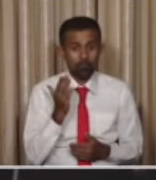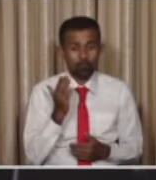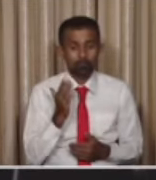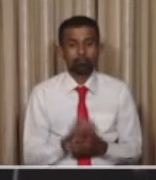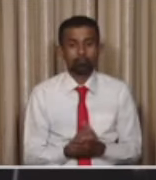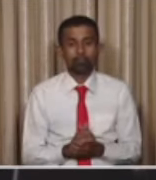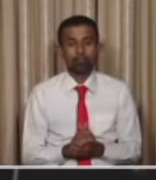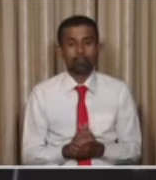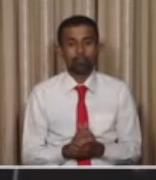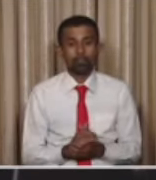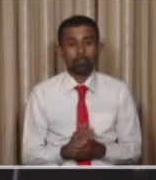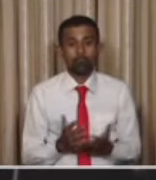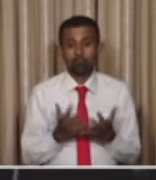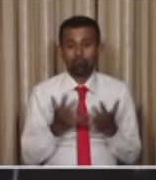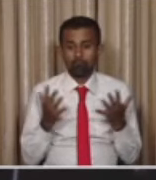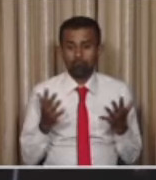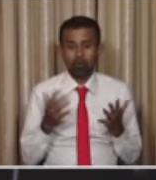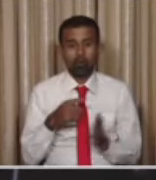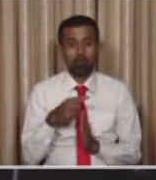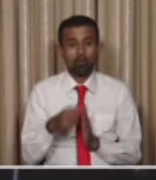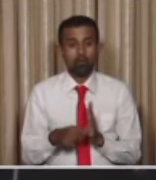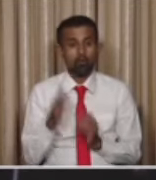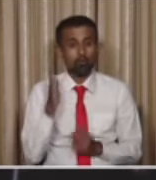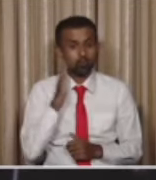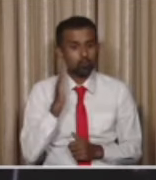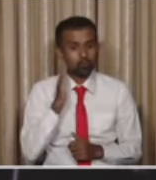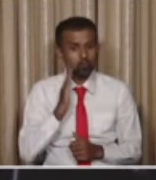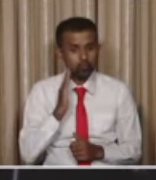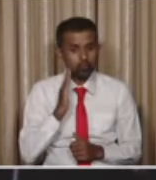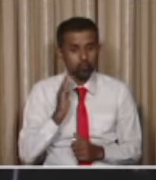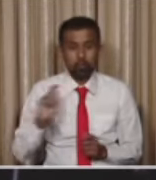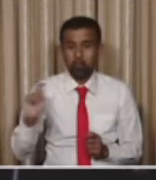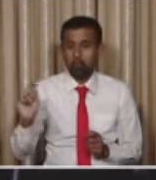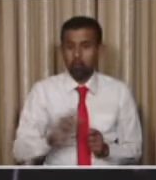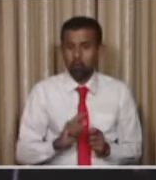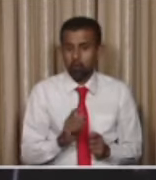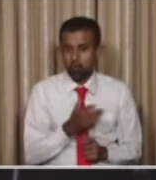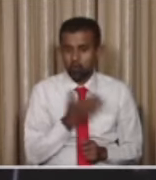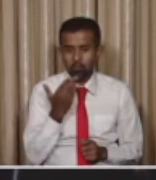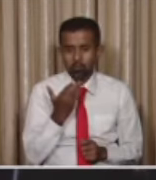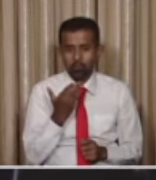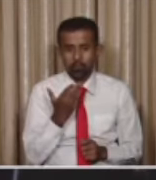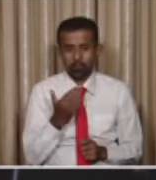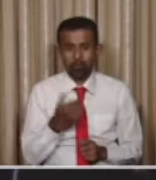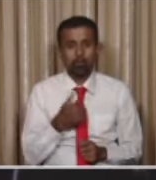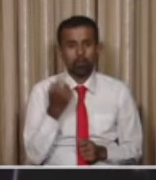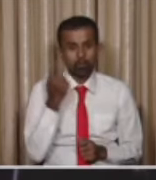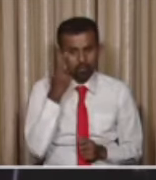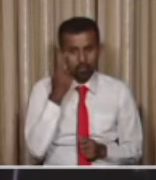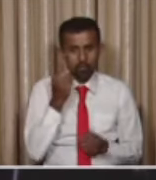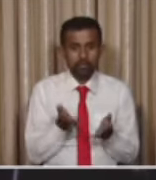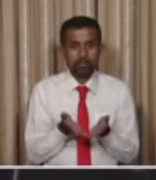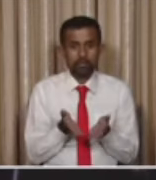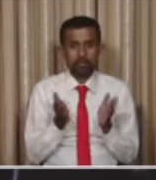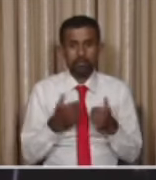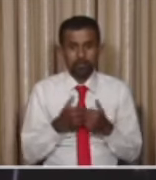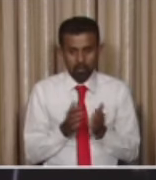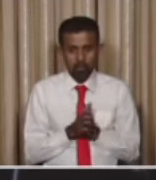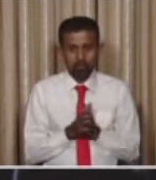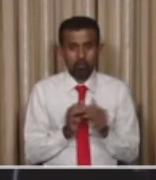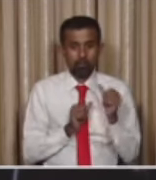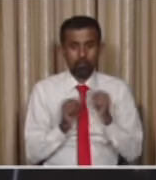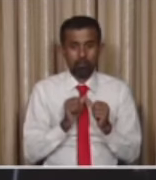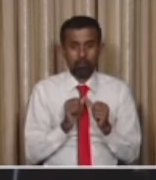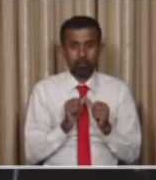අපිට විශේෂයෙන්ම විශාල දේශීය විදේශීය ආදායමක් අපිට උපයන්න පුළුවන් අප දන්නවා බොහෝ වෙලාවට ඉන්දියාව අපේ ඖෂධ අරගෙන